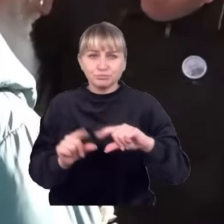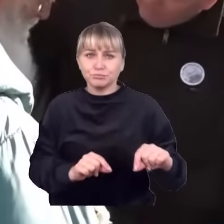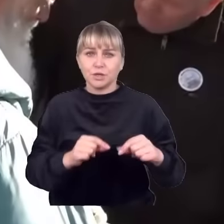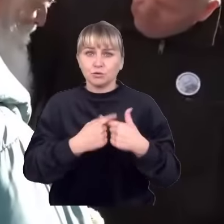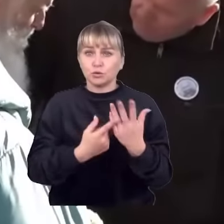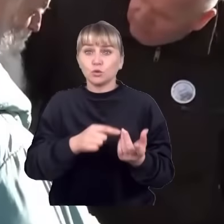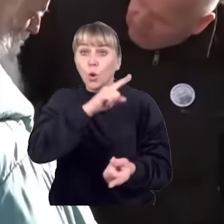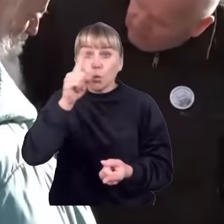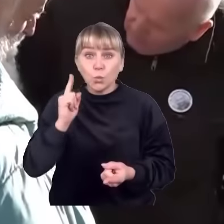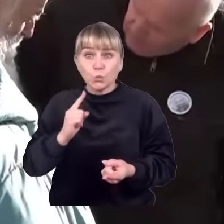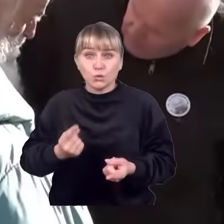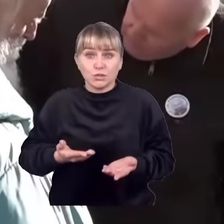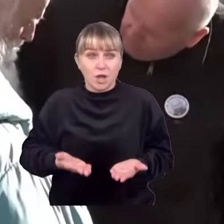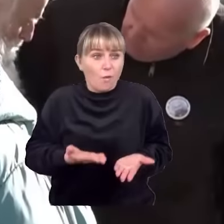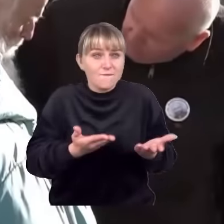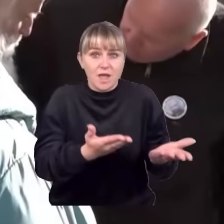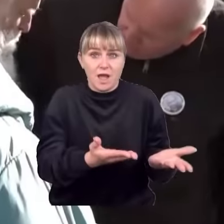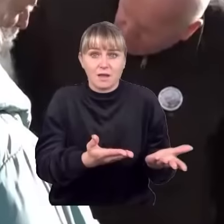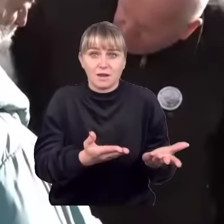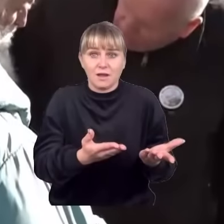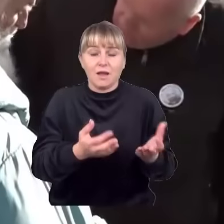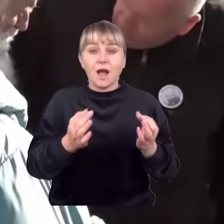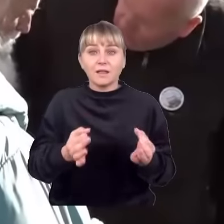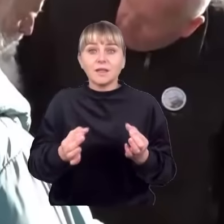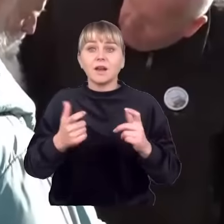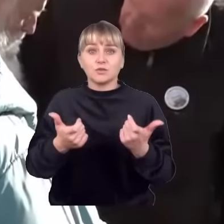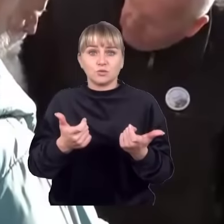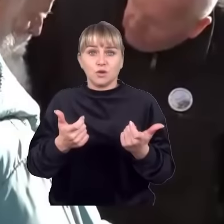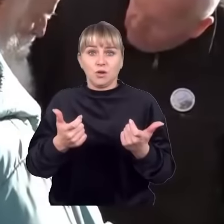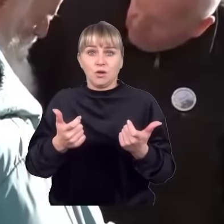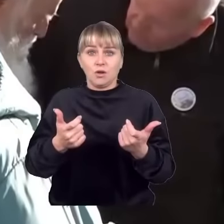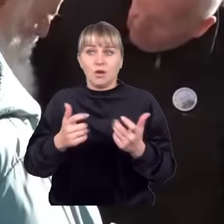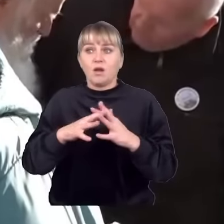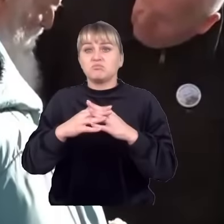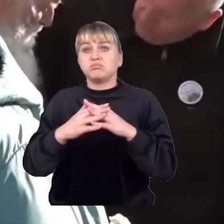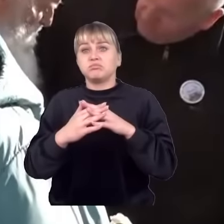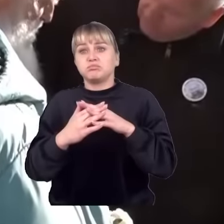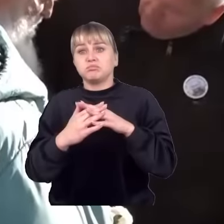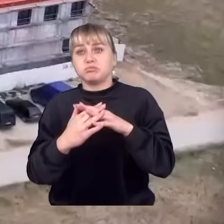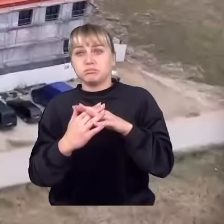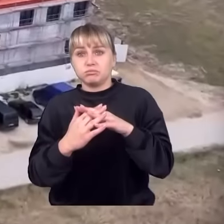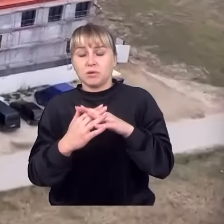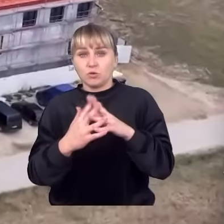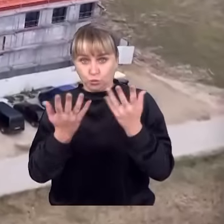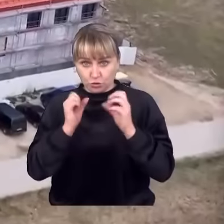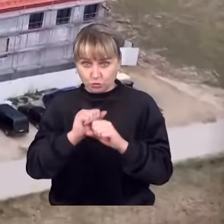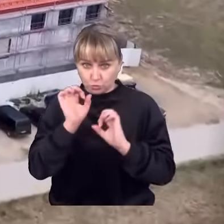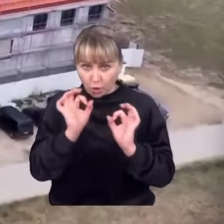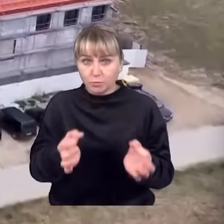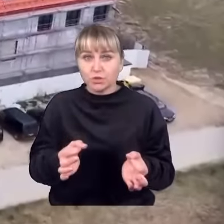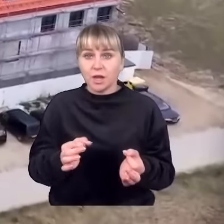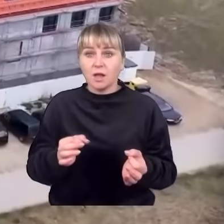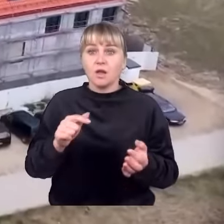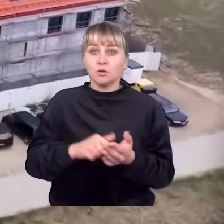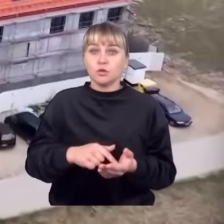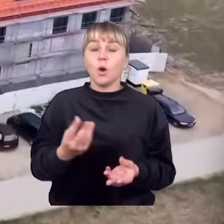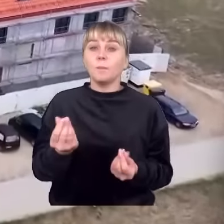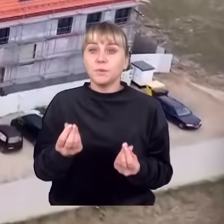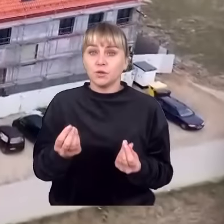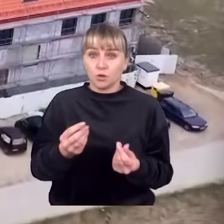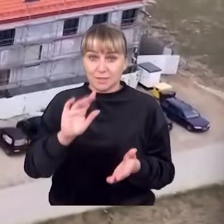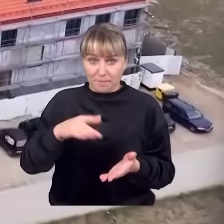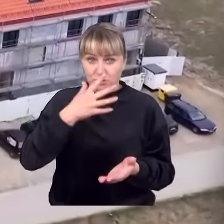to niszczeje. Czy to jest dobre w tej chwili, że to niszczeje? Czy to nie jest tak, że te pieniądze będą